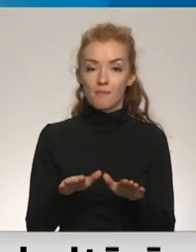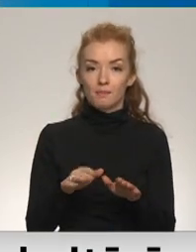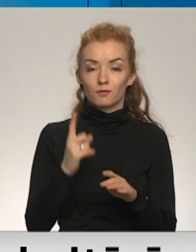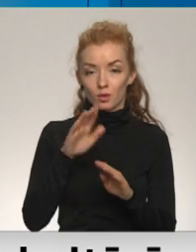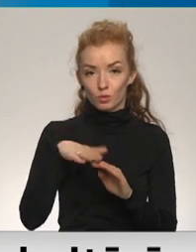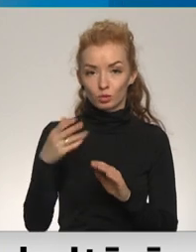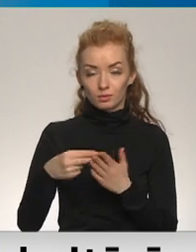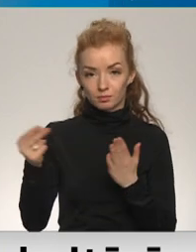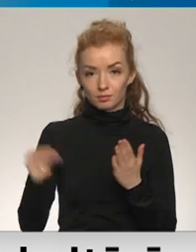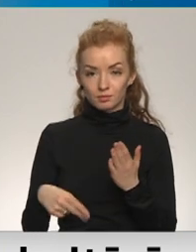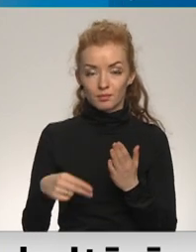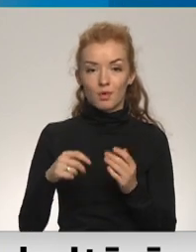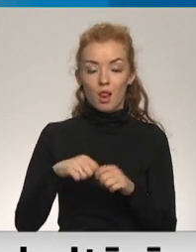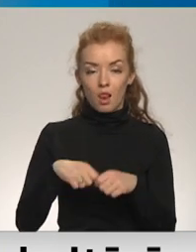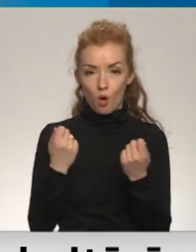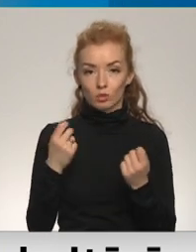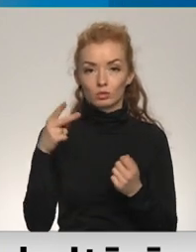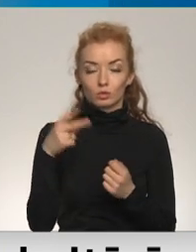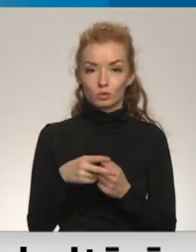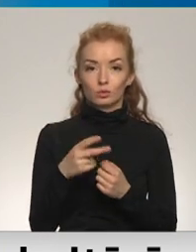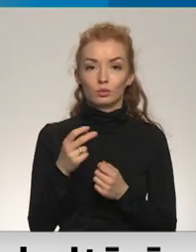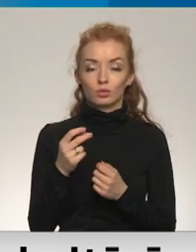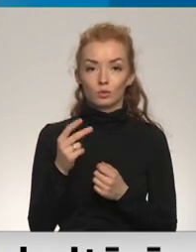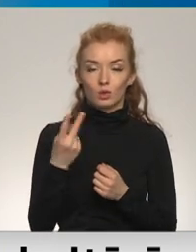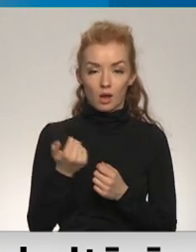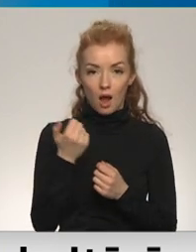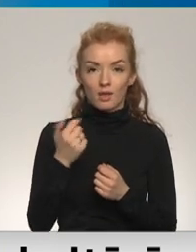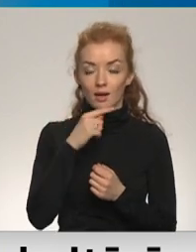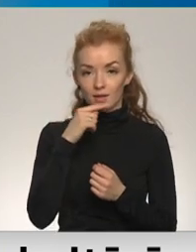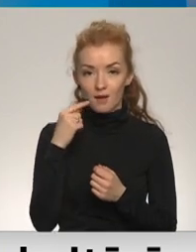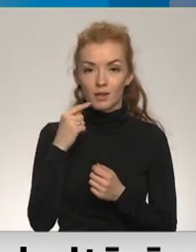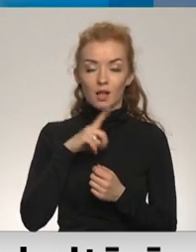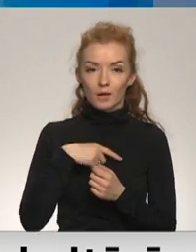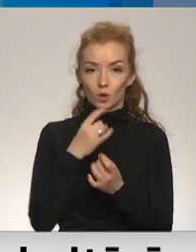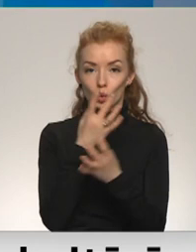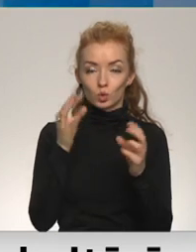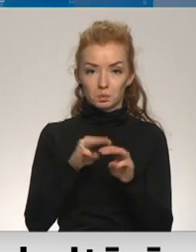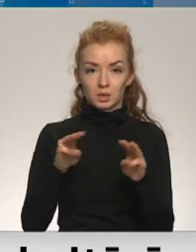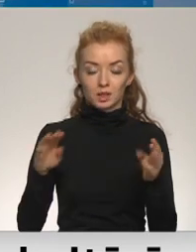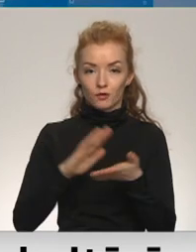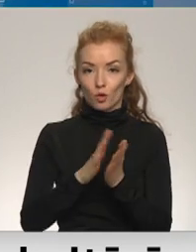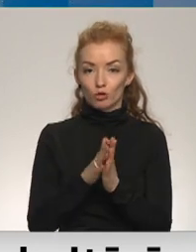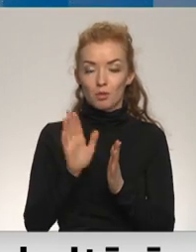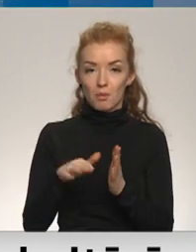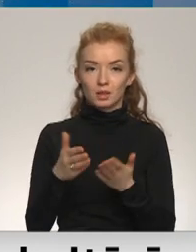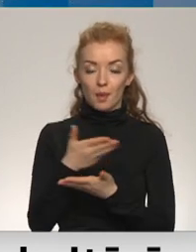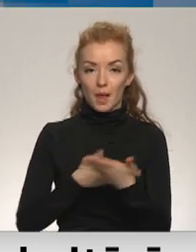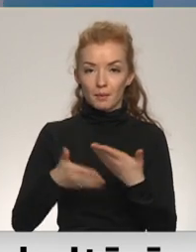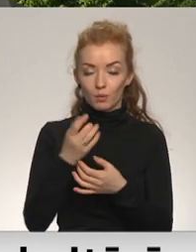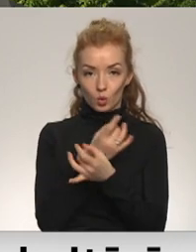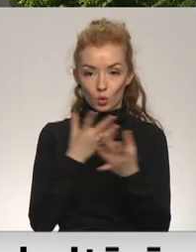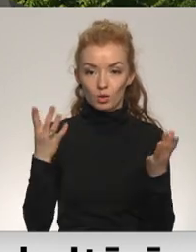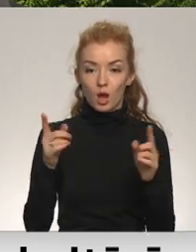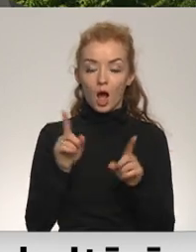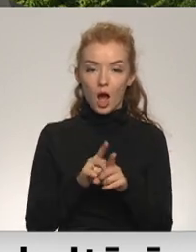laust 2002. Gadā parakstīto Latvijas kultūras ministrijas un Krievijas kultūras ministrijas parakstīto vienošanos par sadarbību kultūrā. Tāpat